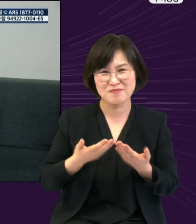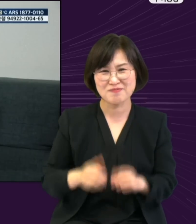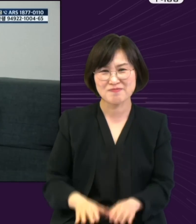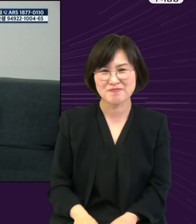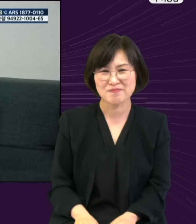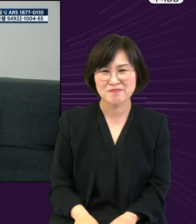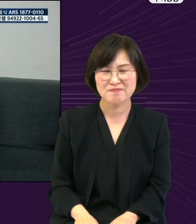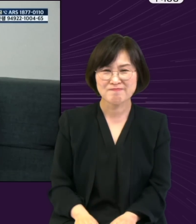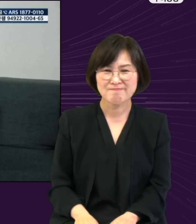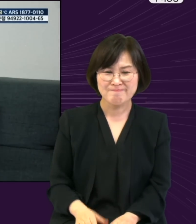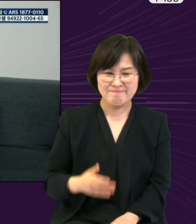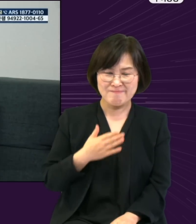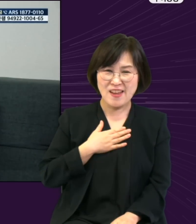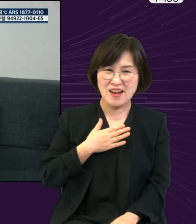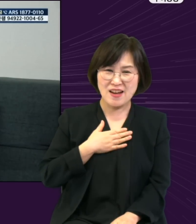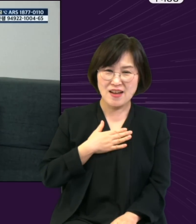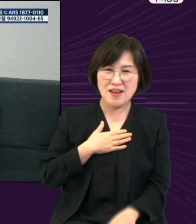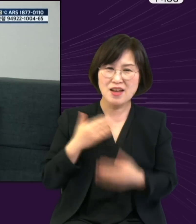비록